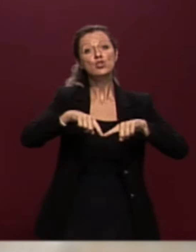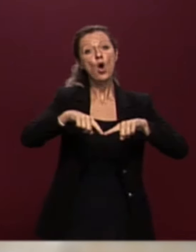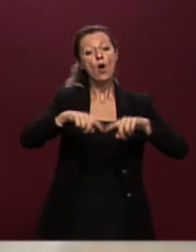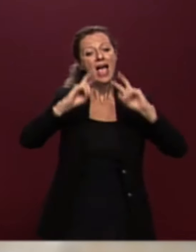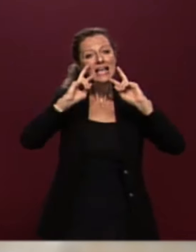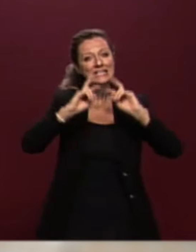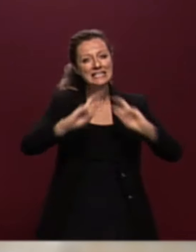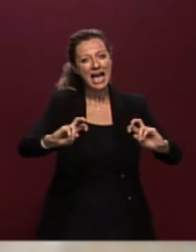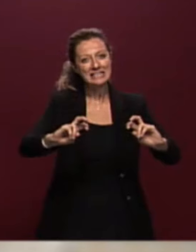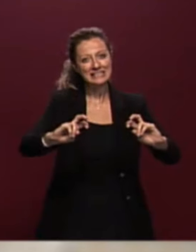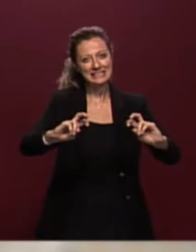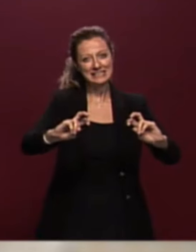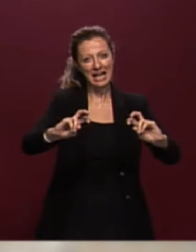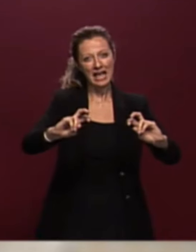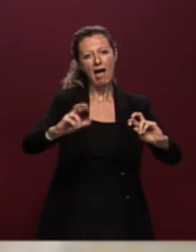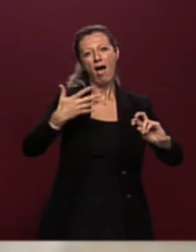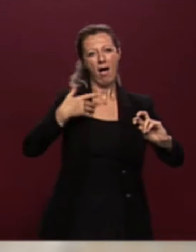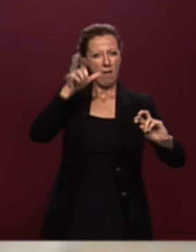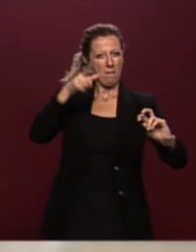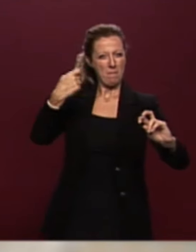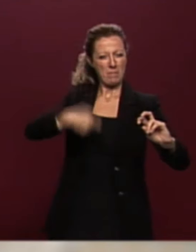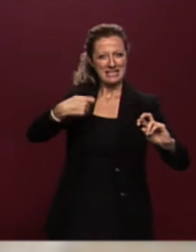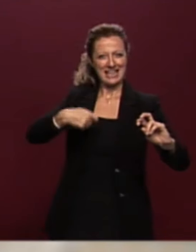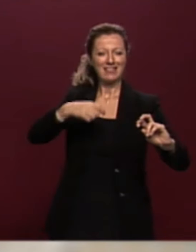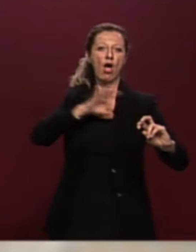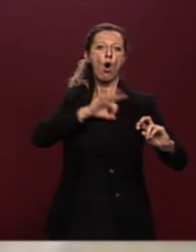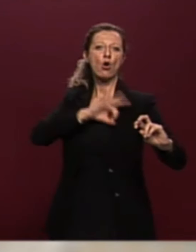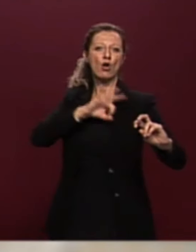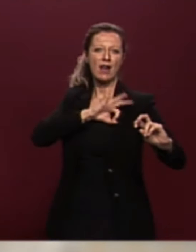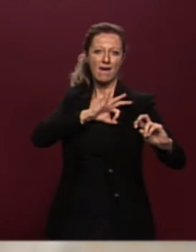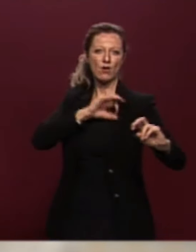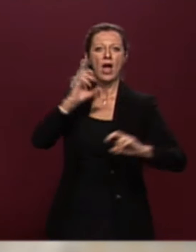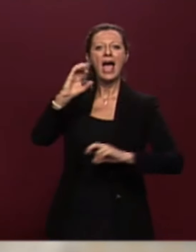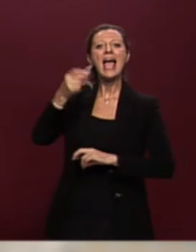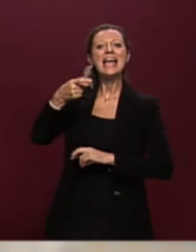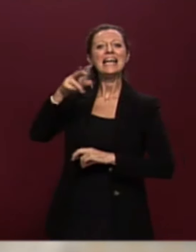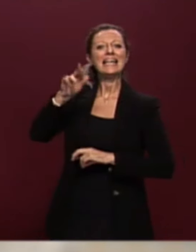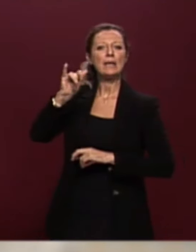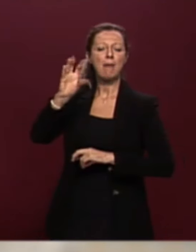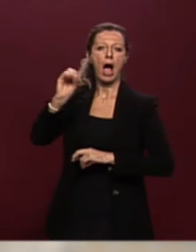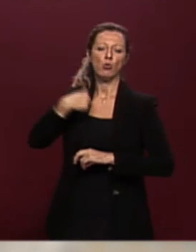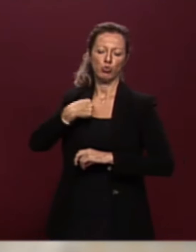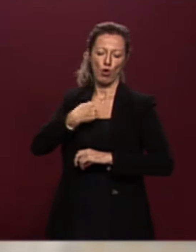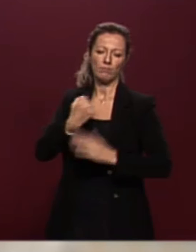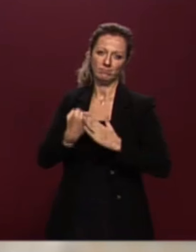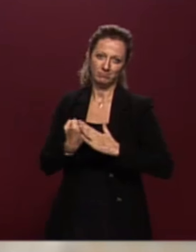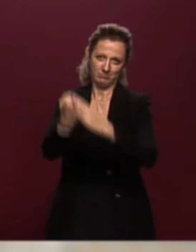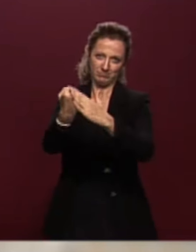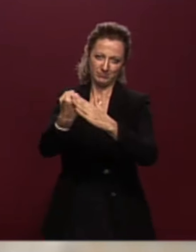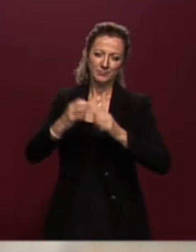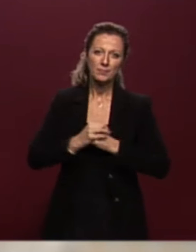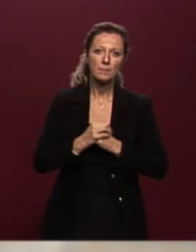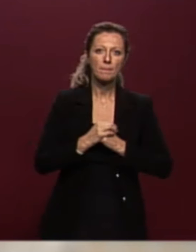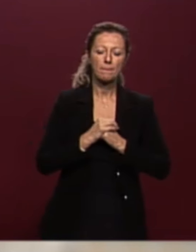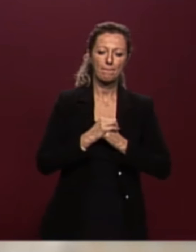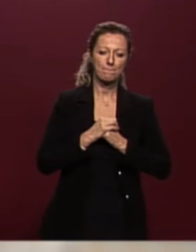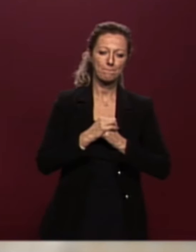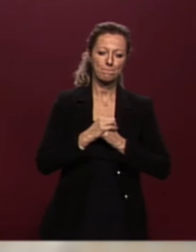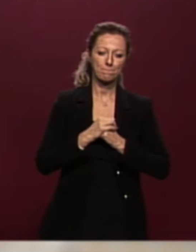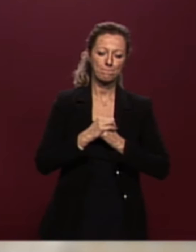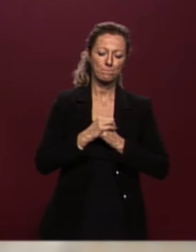d'inchiesta presieduta dall'onorevole Gribaudo. Ho riflettuto molto